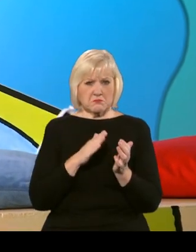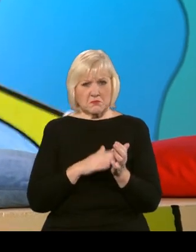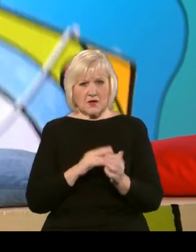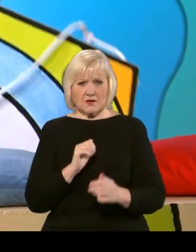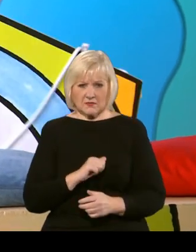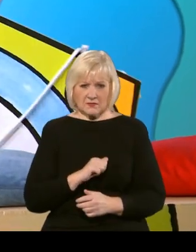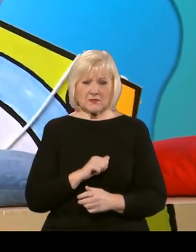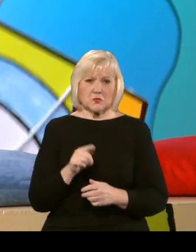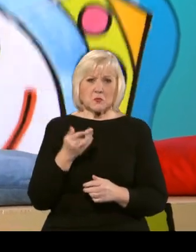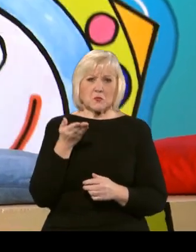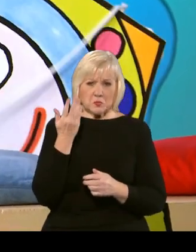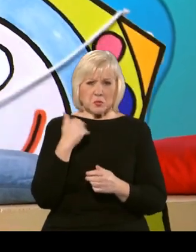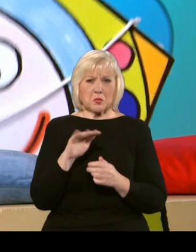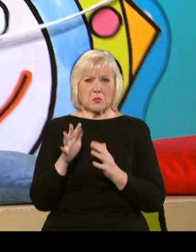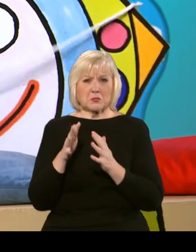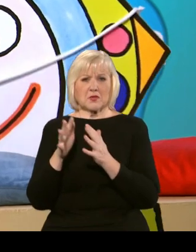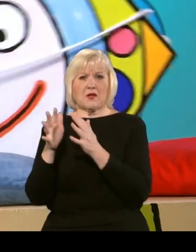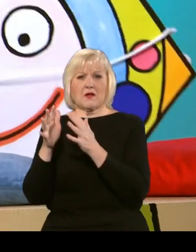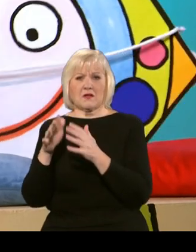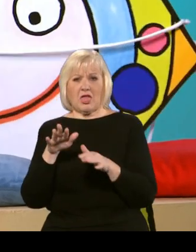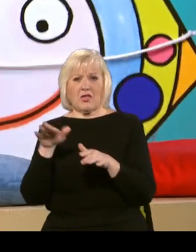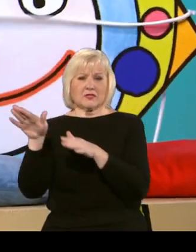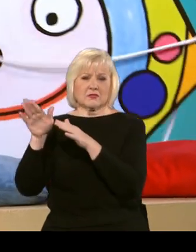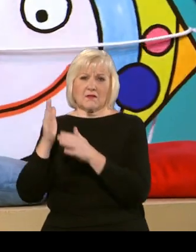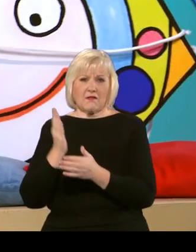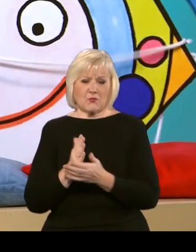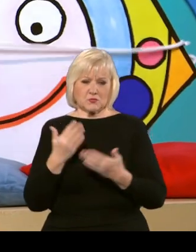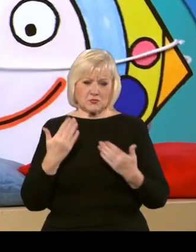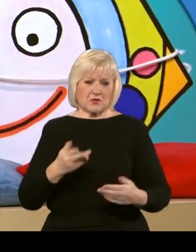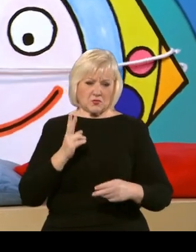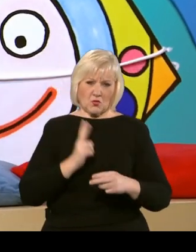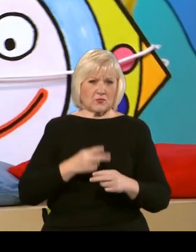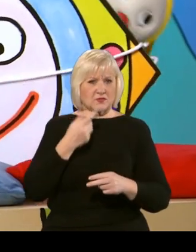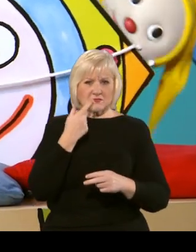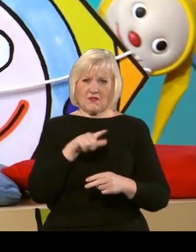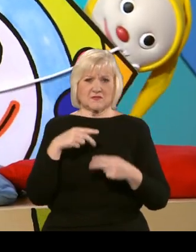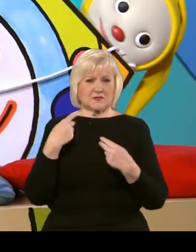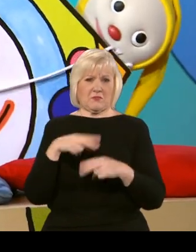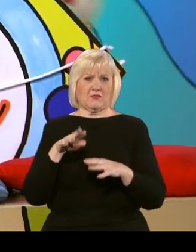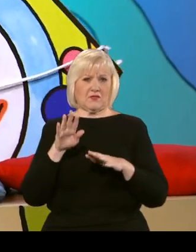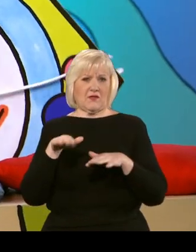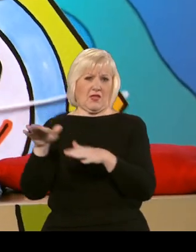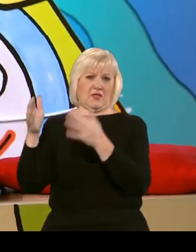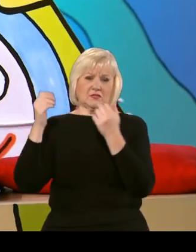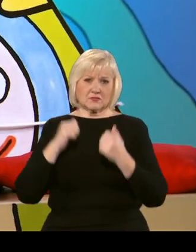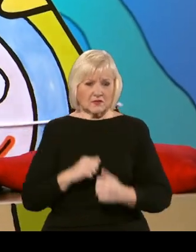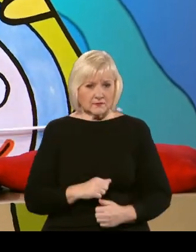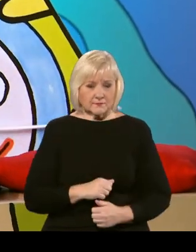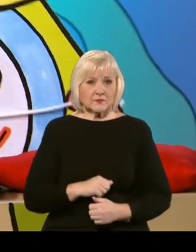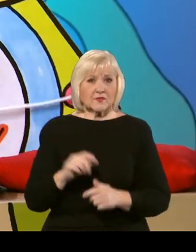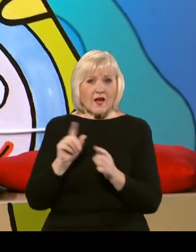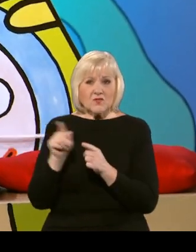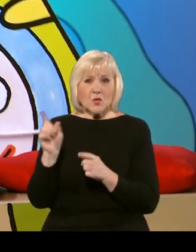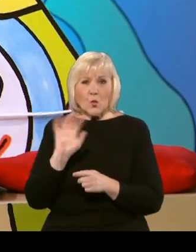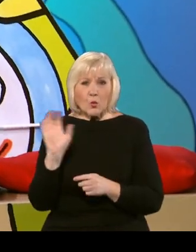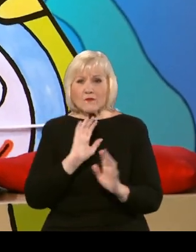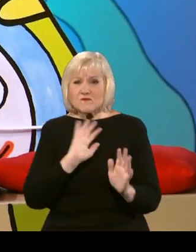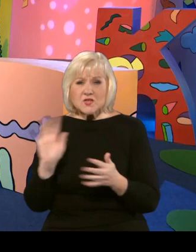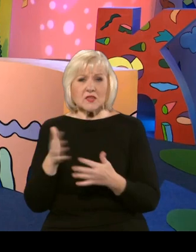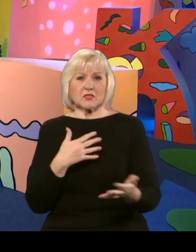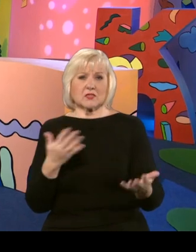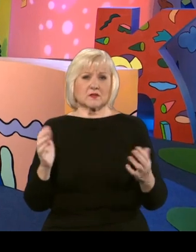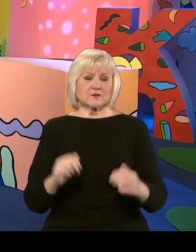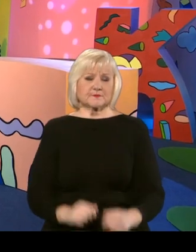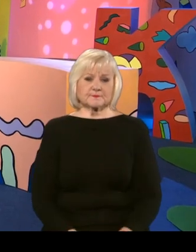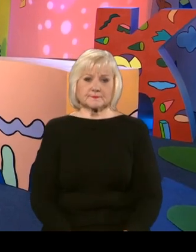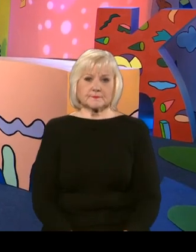že létal a teď už se drakovi létat nechce a nechce. A toto venku fučí, fouká.